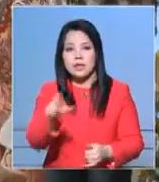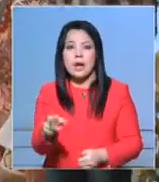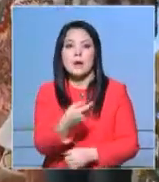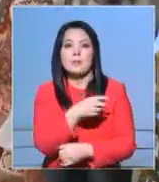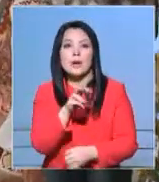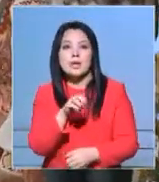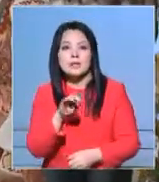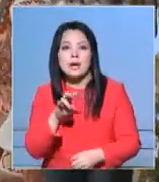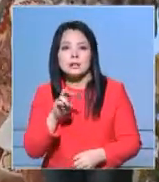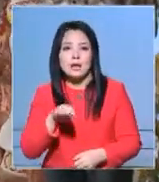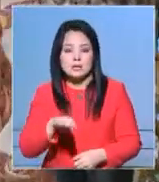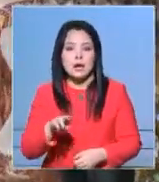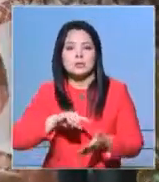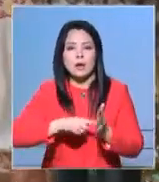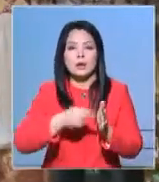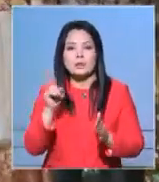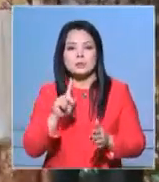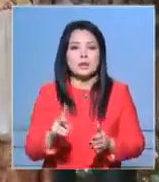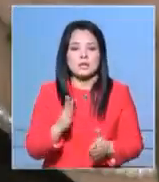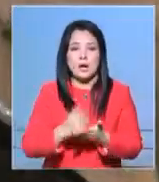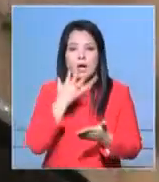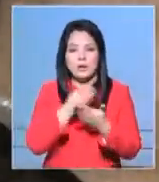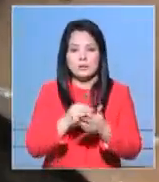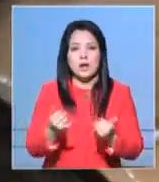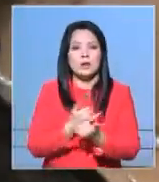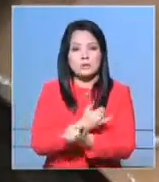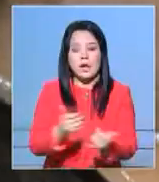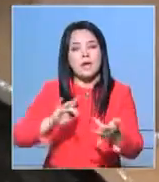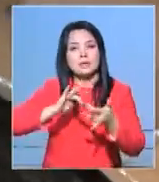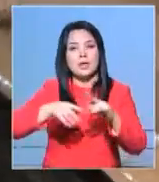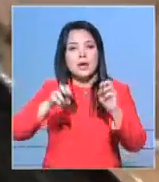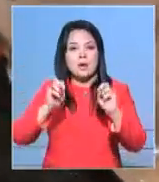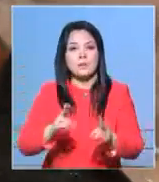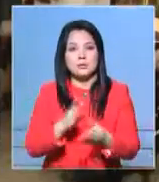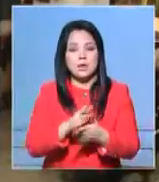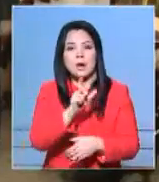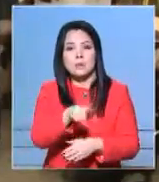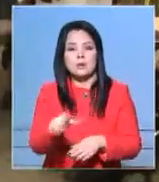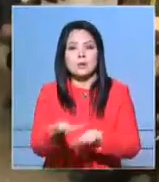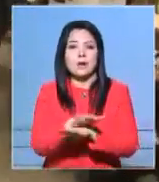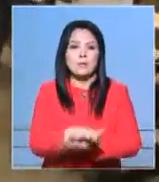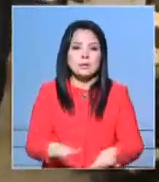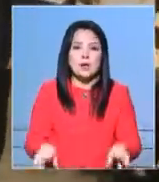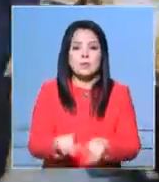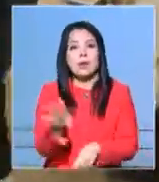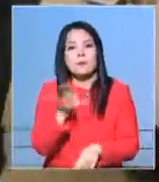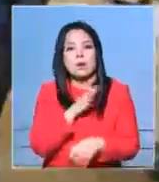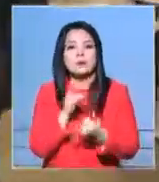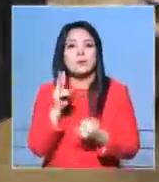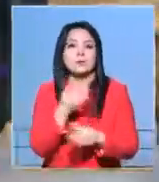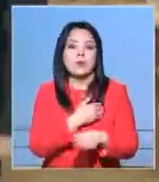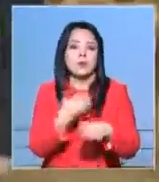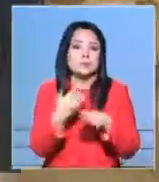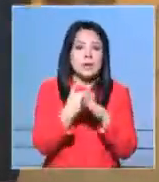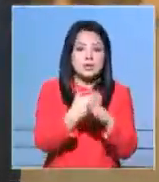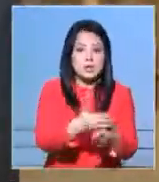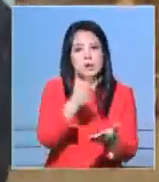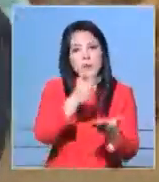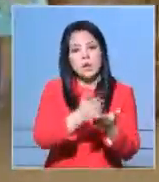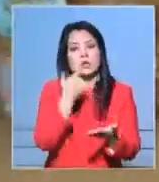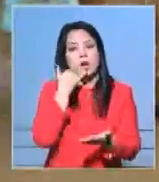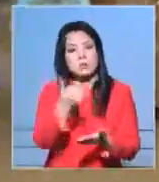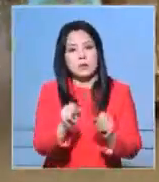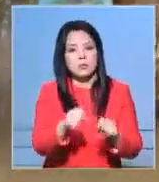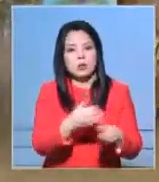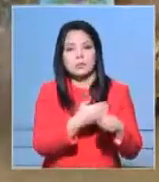меценат .kz интернет порталы көмекші құрал болмақ. Онда бай бағландардың тізімі көрсетілген. Көмек сұрап, тікелей сонда хабарласуға